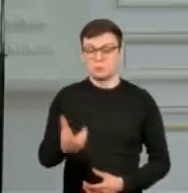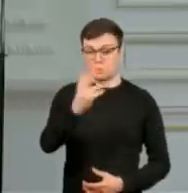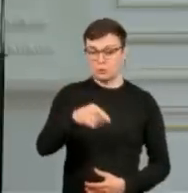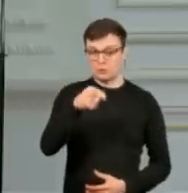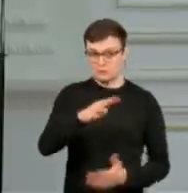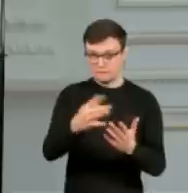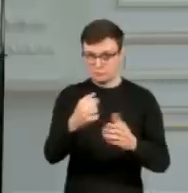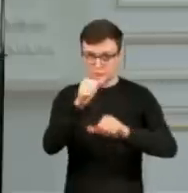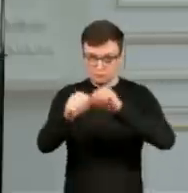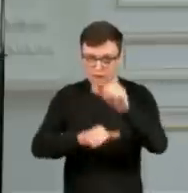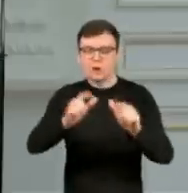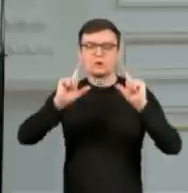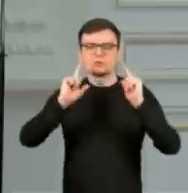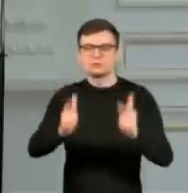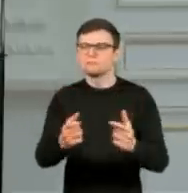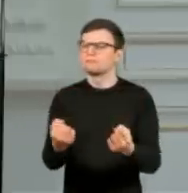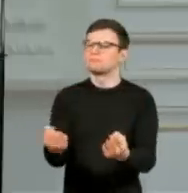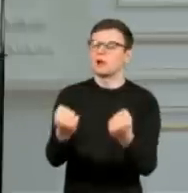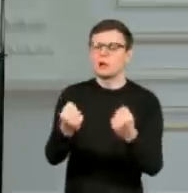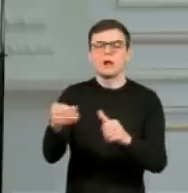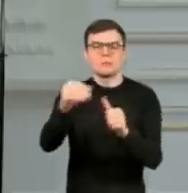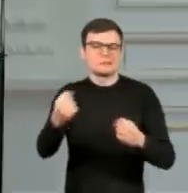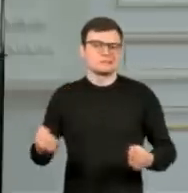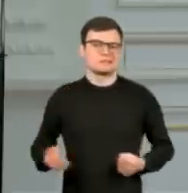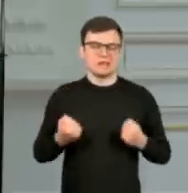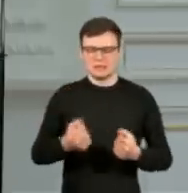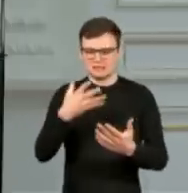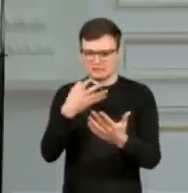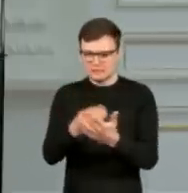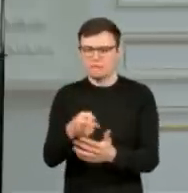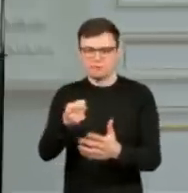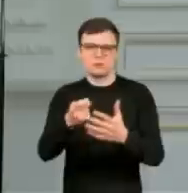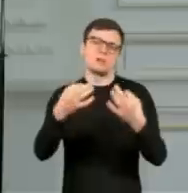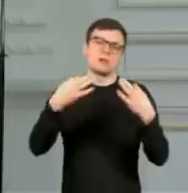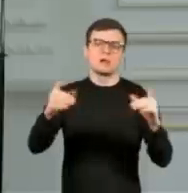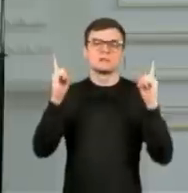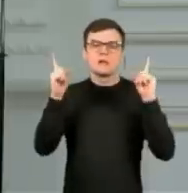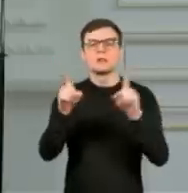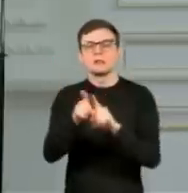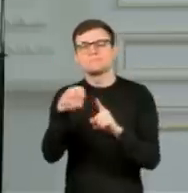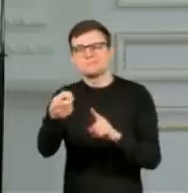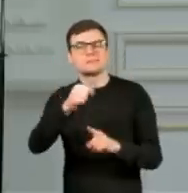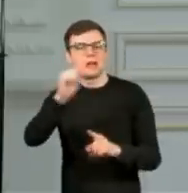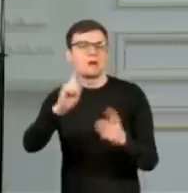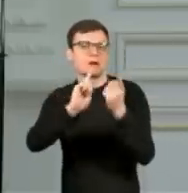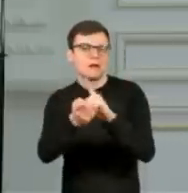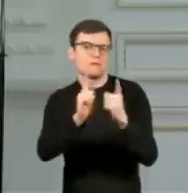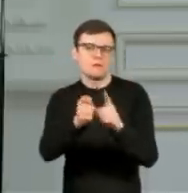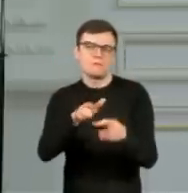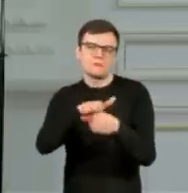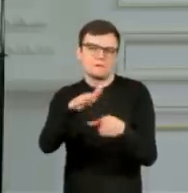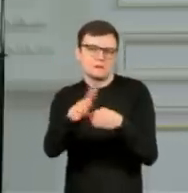pastangas apsaugoti suverenitetą ir vykdyti demokratinės reformas. Mūsų žmonės prisimena